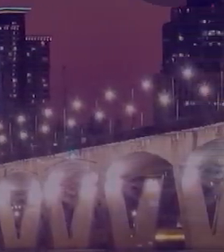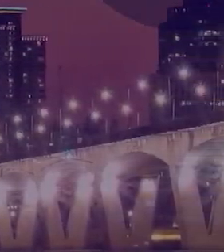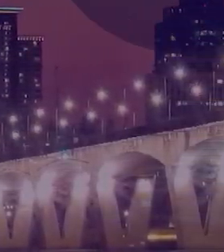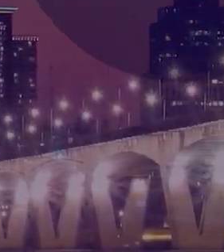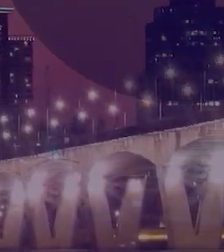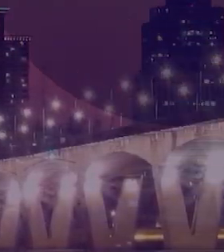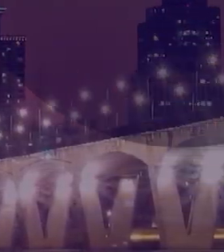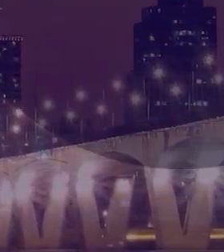제기했습니다